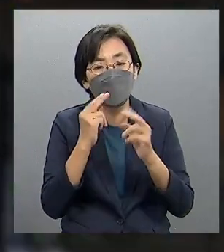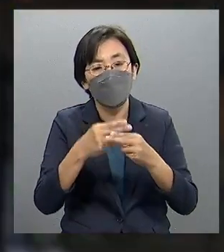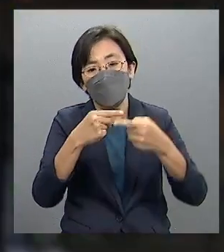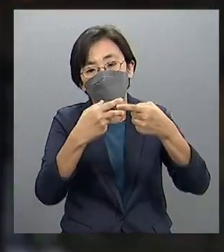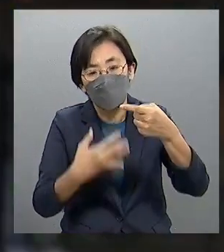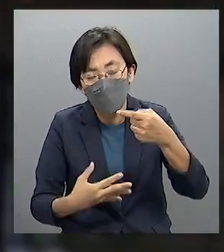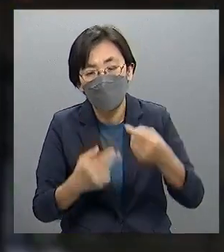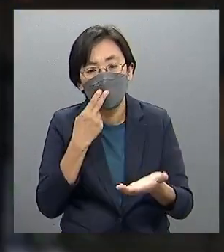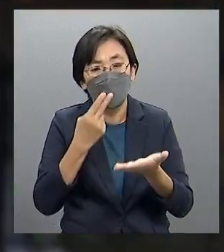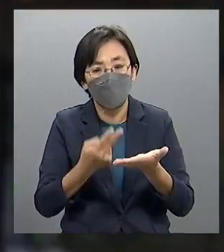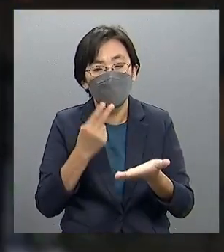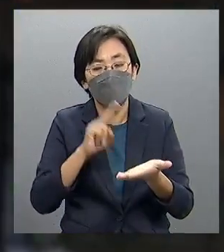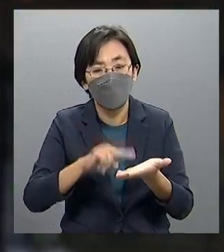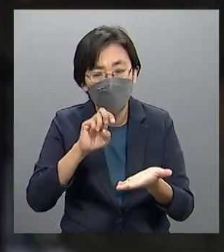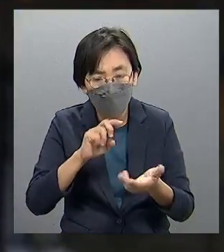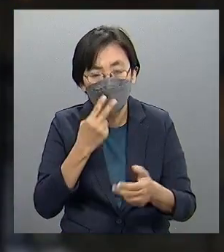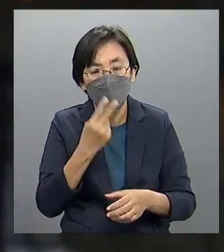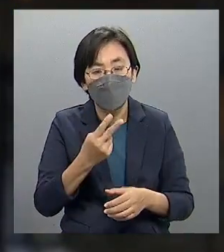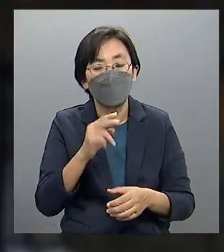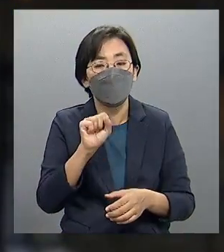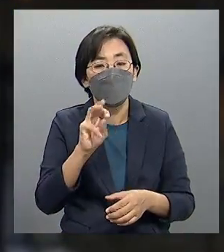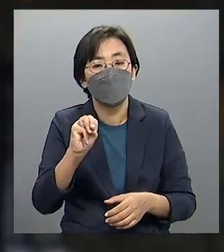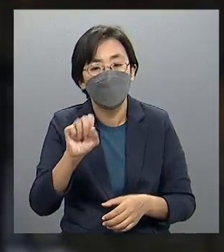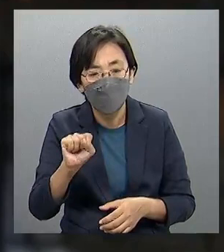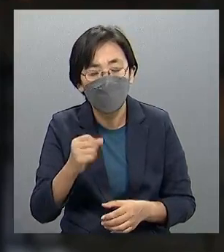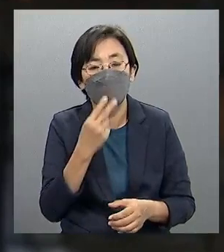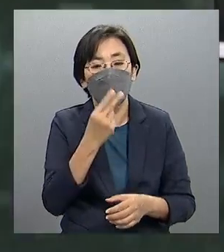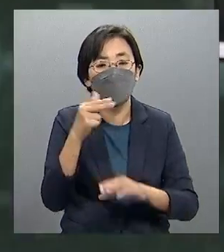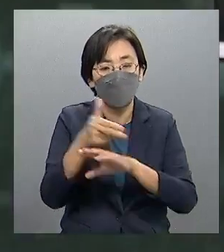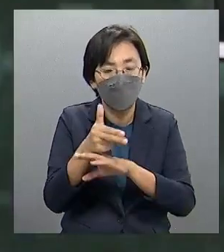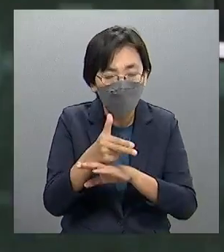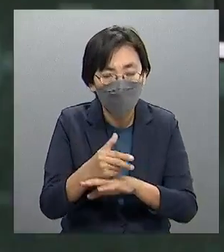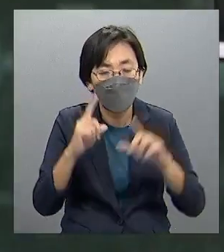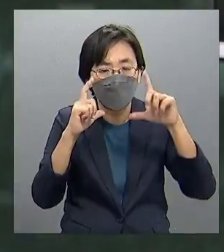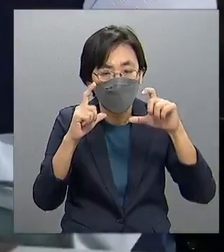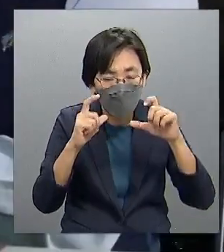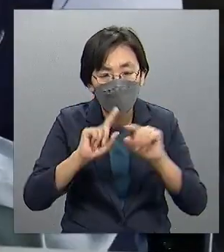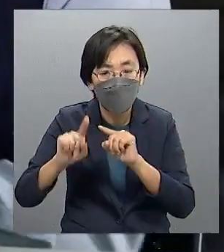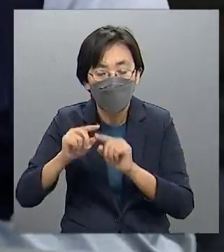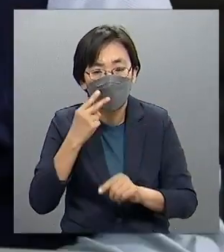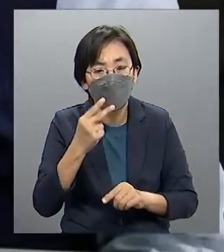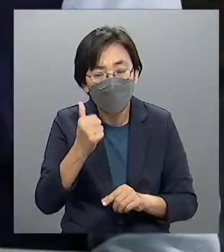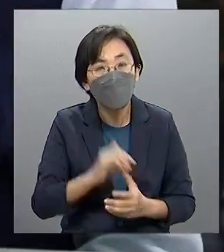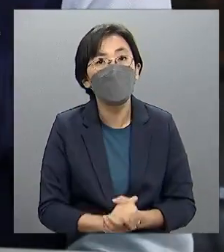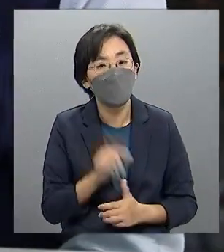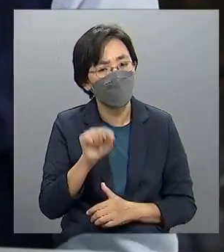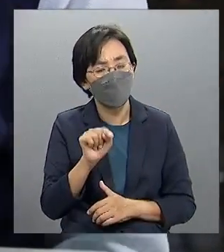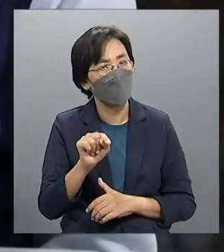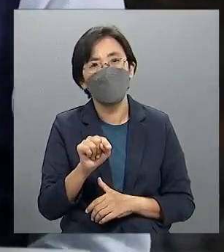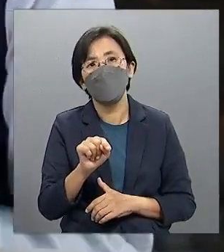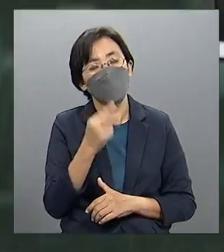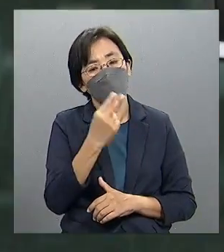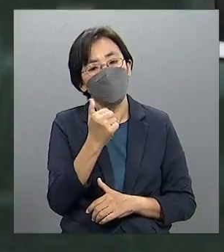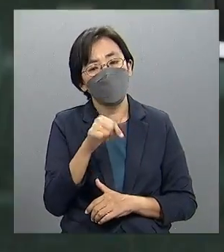อเข้าดู SMS ขอเข้าบางทีขอดูกล้อง ครับ ขอเข้าดูแกลเลอรี่ เดี๋ยวนี้มันทำได้ขนาด ขอดู PDF มันดูทุกอย่างในโทรศัพท์มือถือคุณ